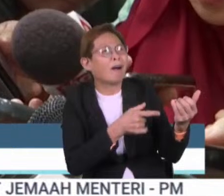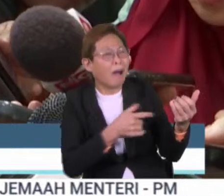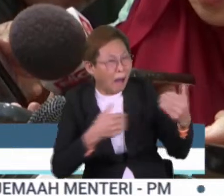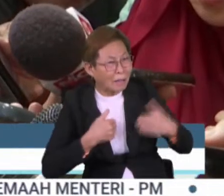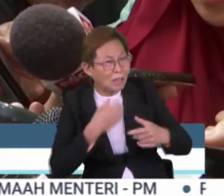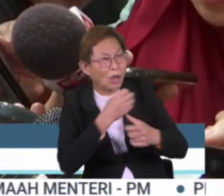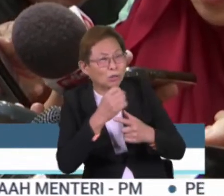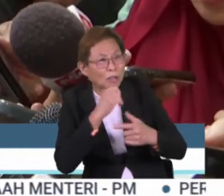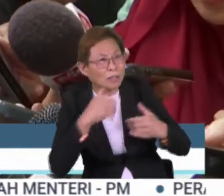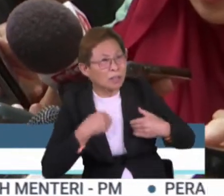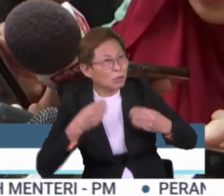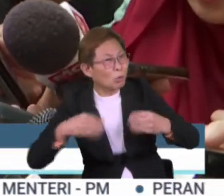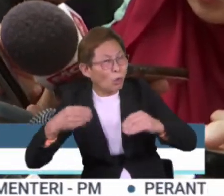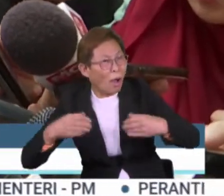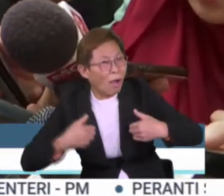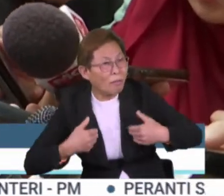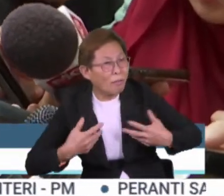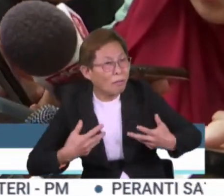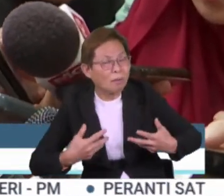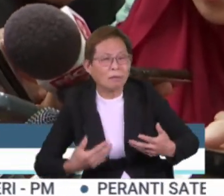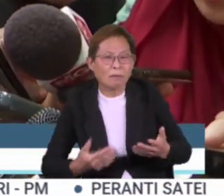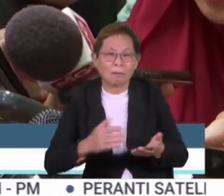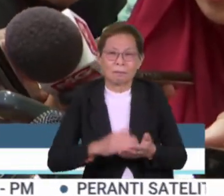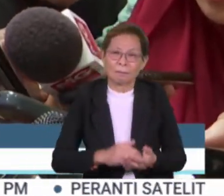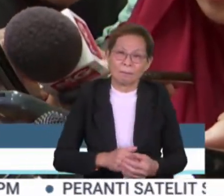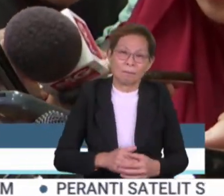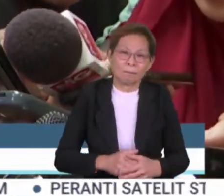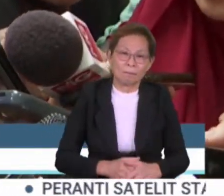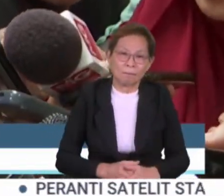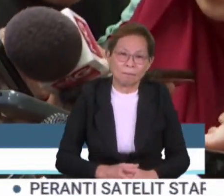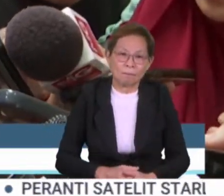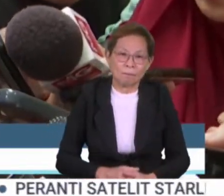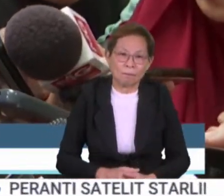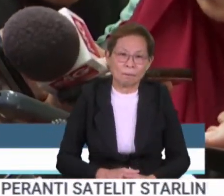ada di pasaran. Jadi dari segi